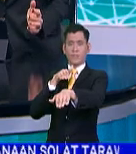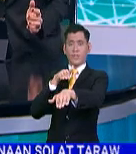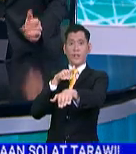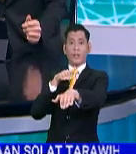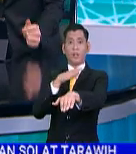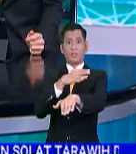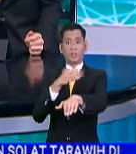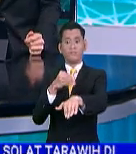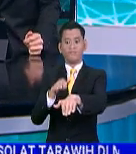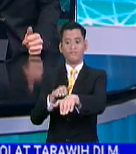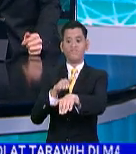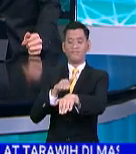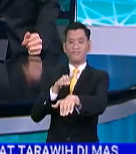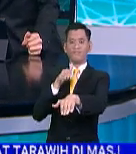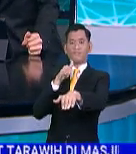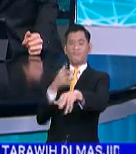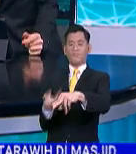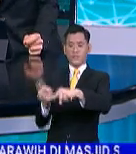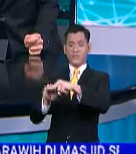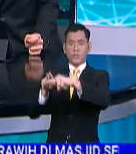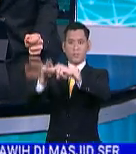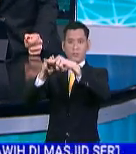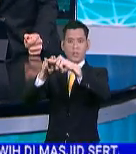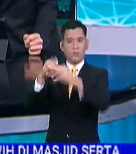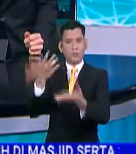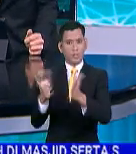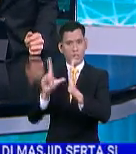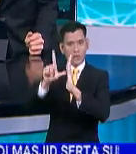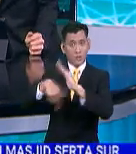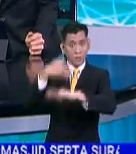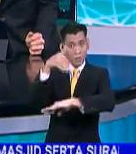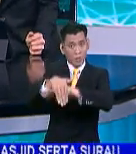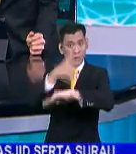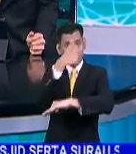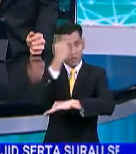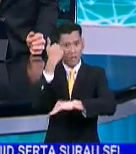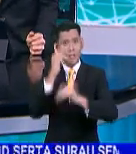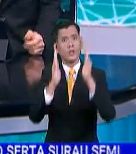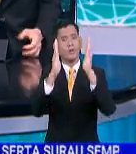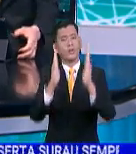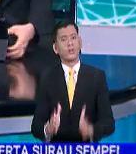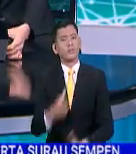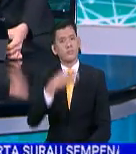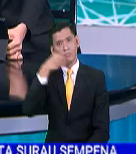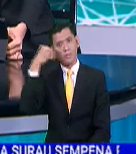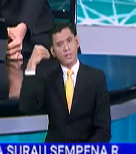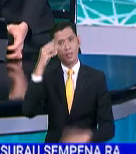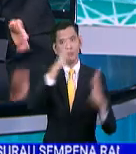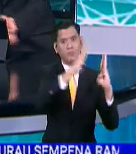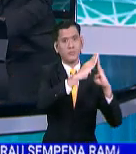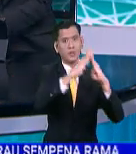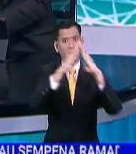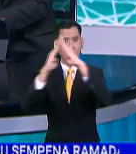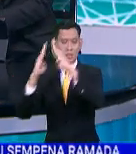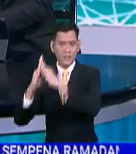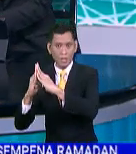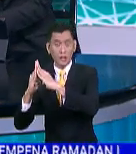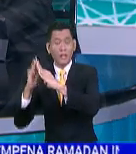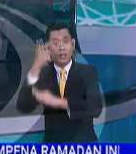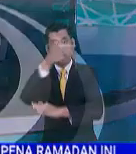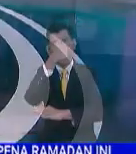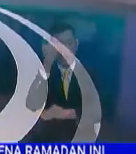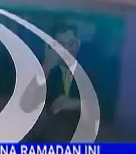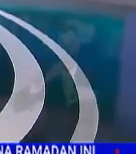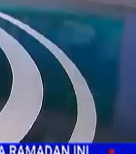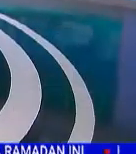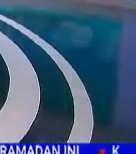terus bertambah sehingga lewat malam nanti. Ini berikutan warga kota mula bergerak pulang ke Ibu Negara selepas cuti sambutan